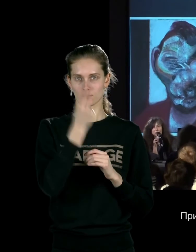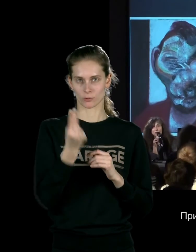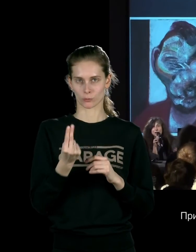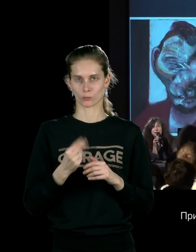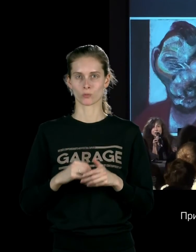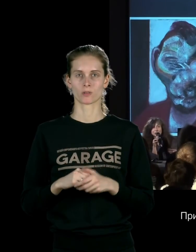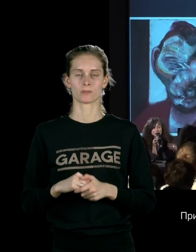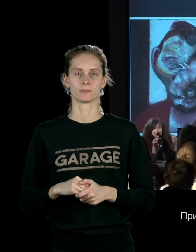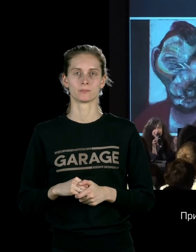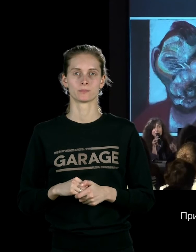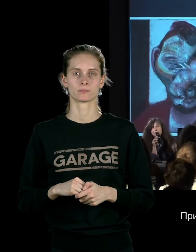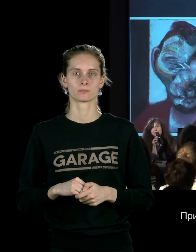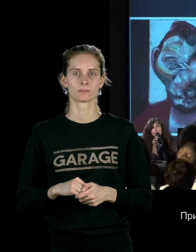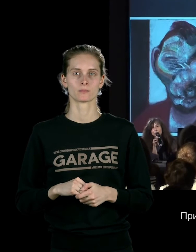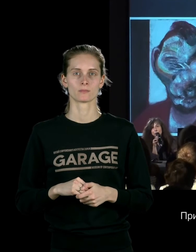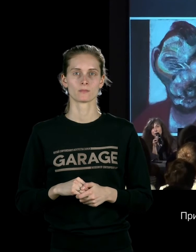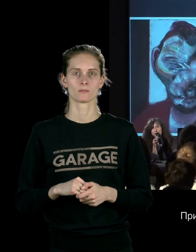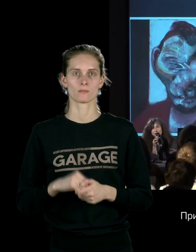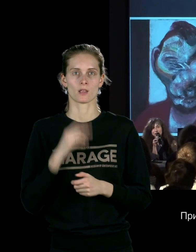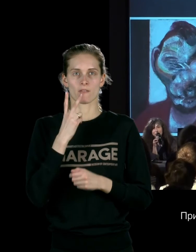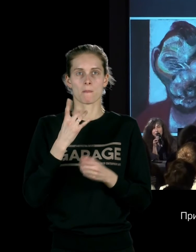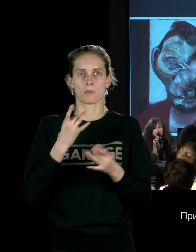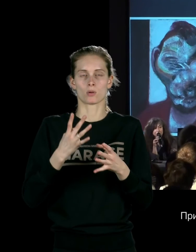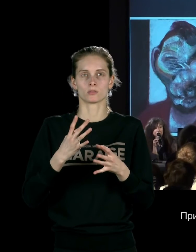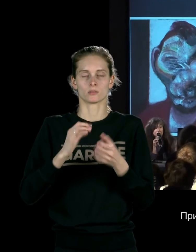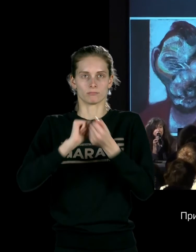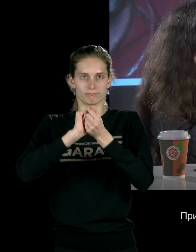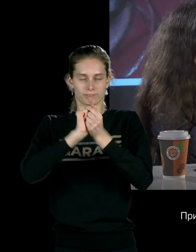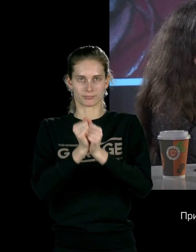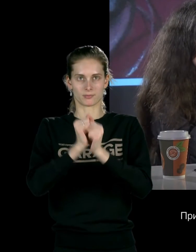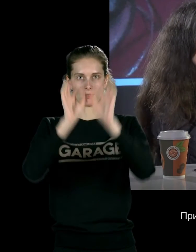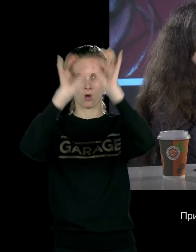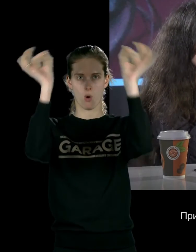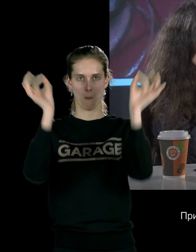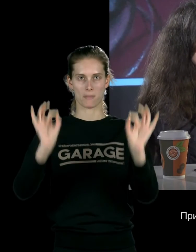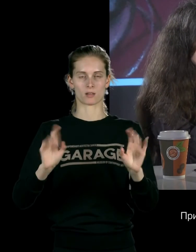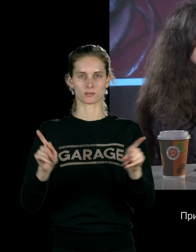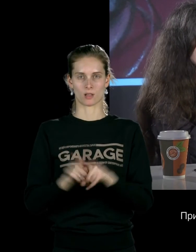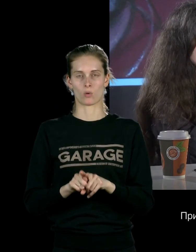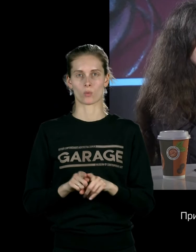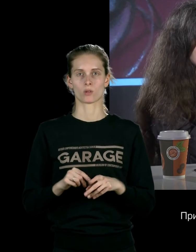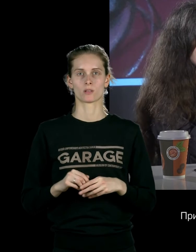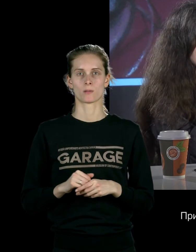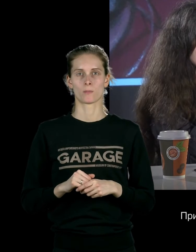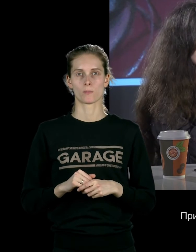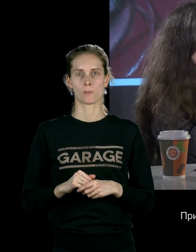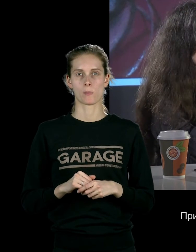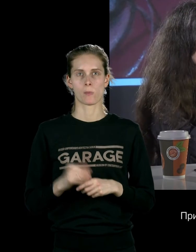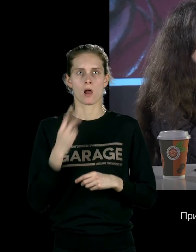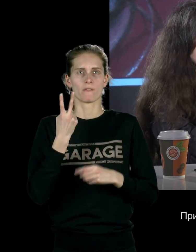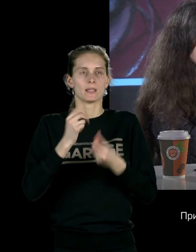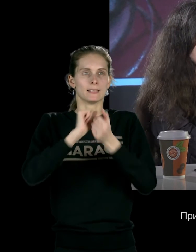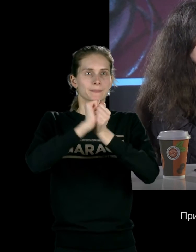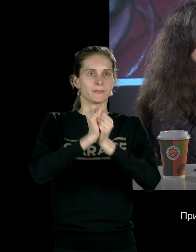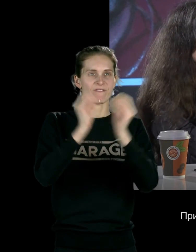самое, что закрепить этот образ и закрепить его, как бы, даже при том, что его закрепить невозможно, что это все